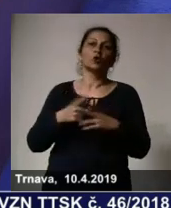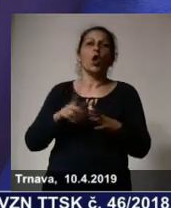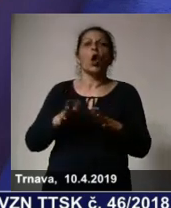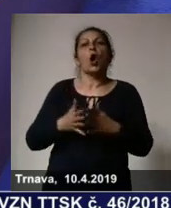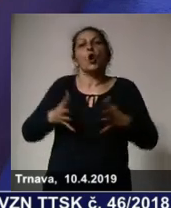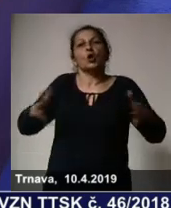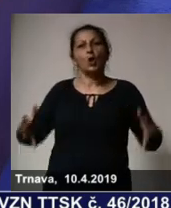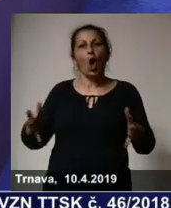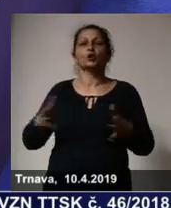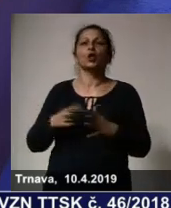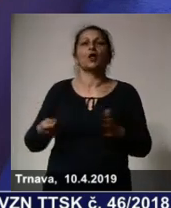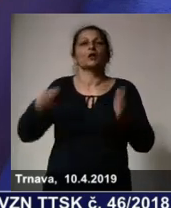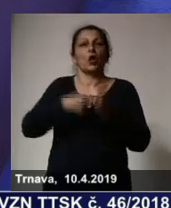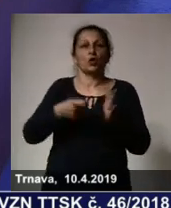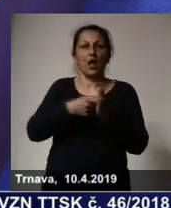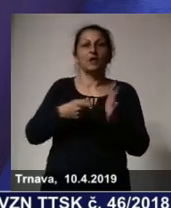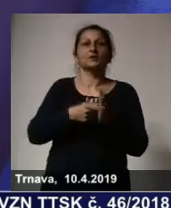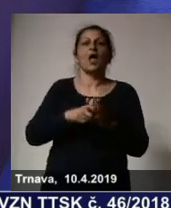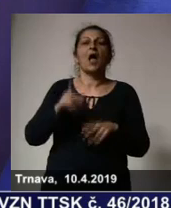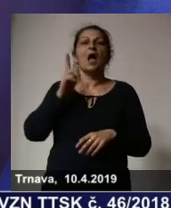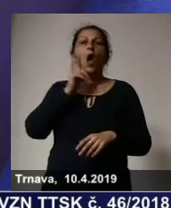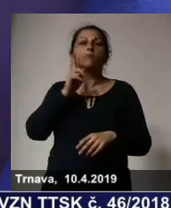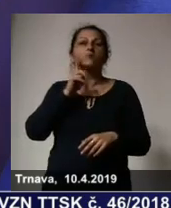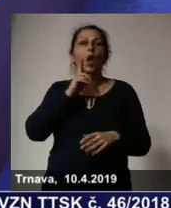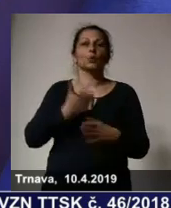náklady, o oprávnené náklady, o obstaranie služieb.